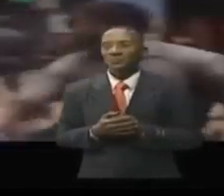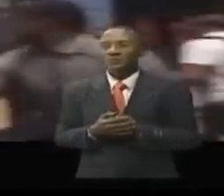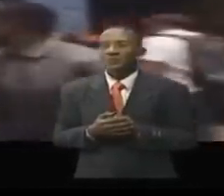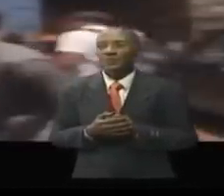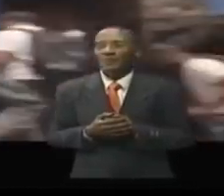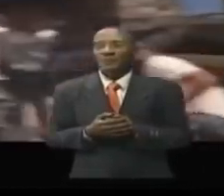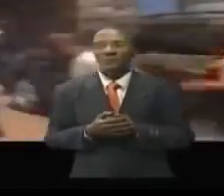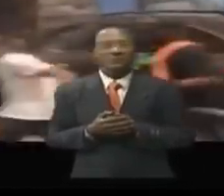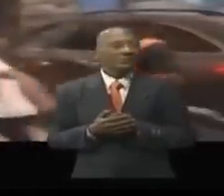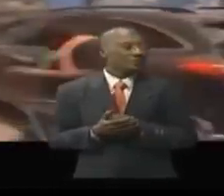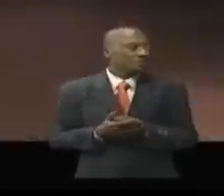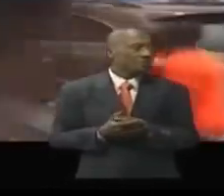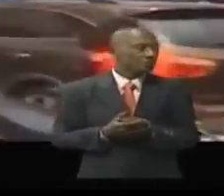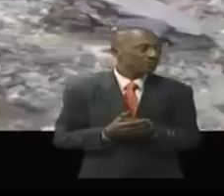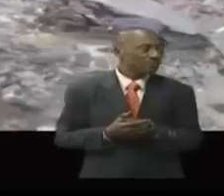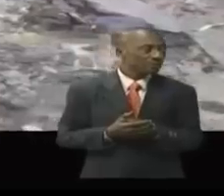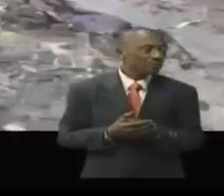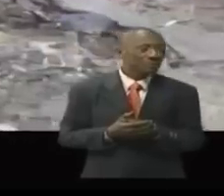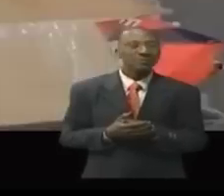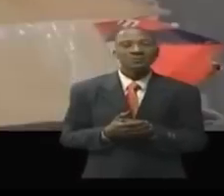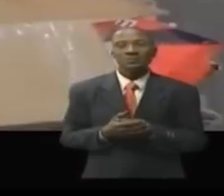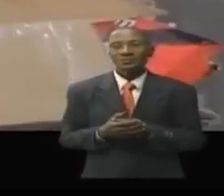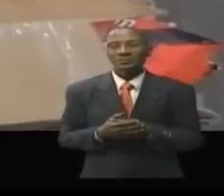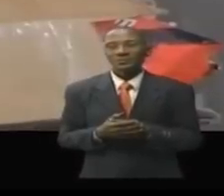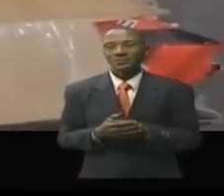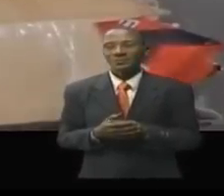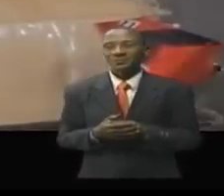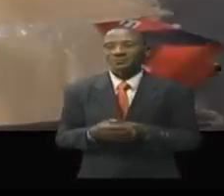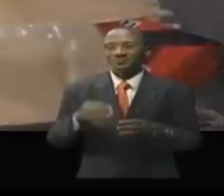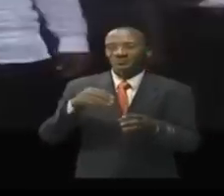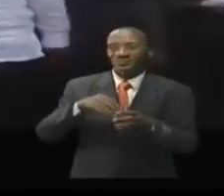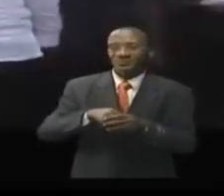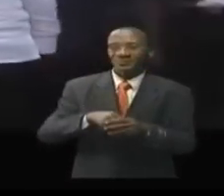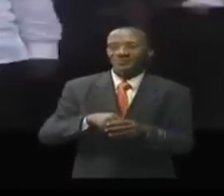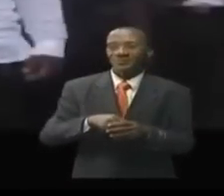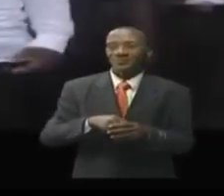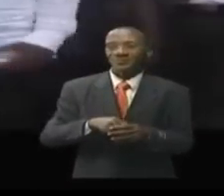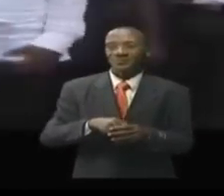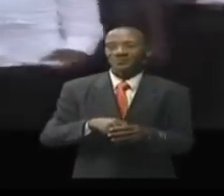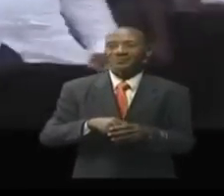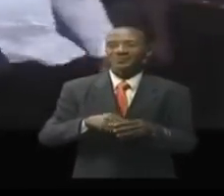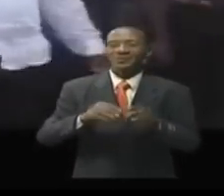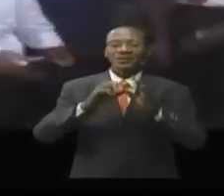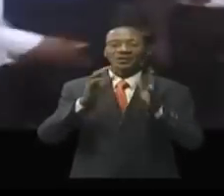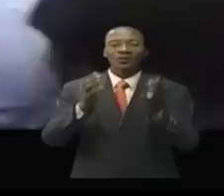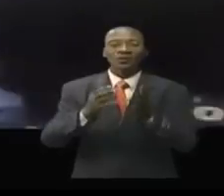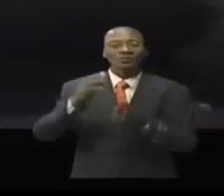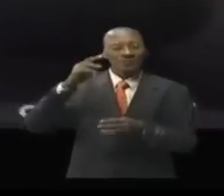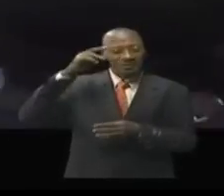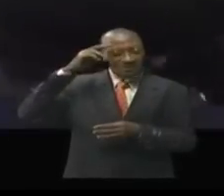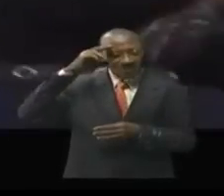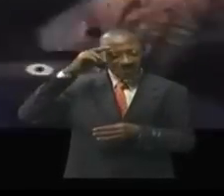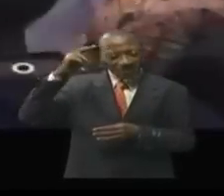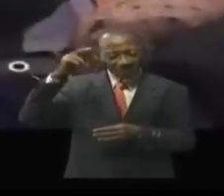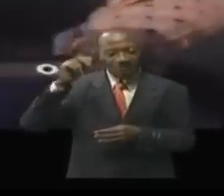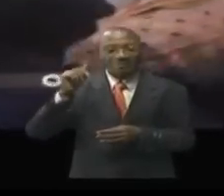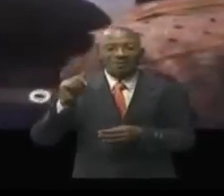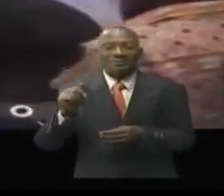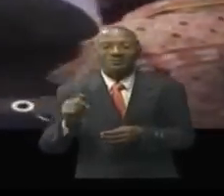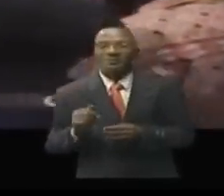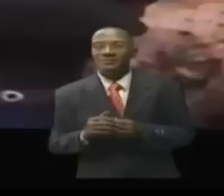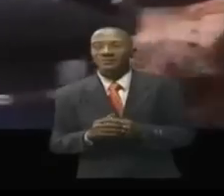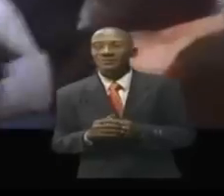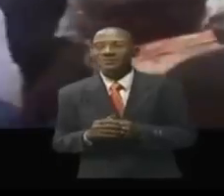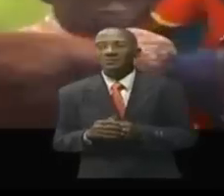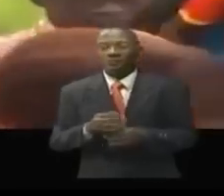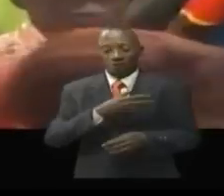comprend simultanément l'évaluation et le contrôle des facteurs environnementaux qui peuvent affecter la santé. Elle cible la prévention des